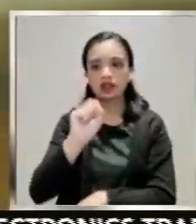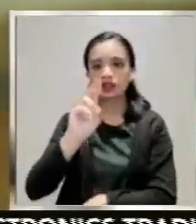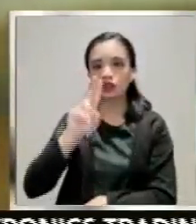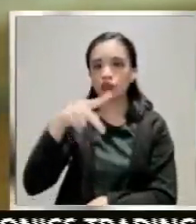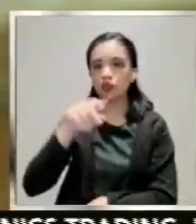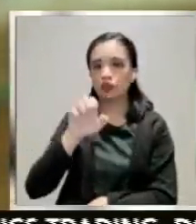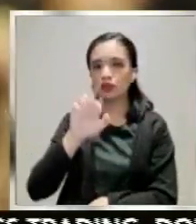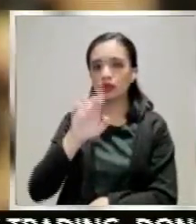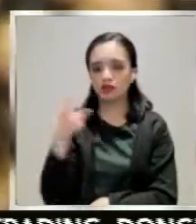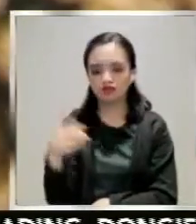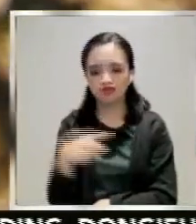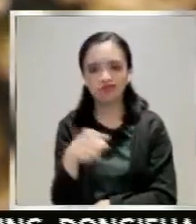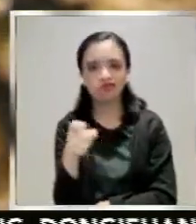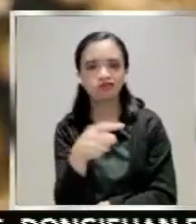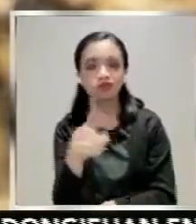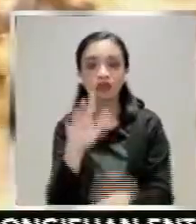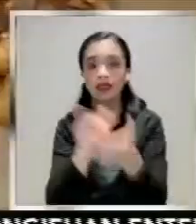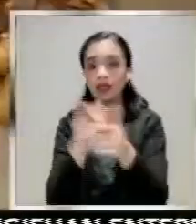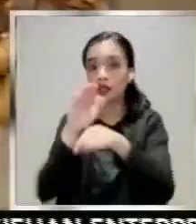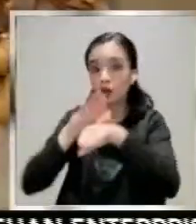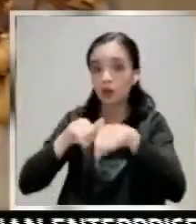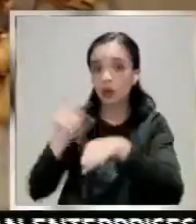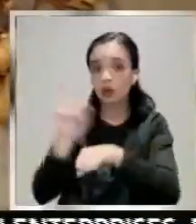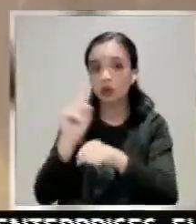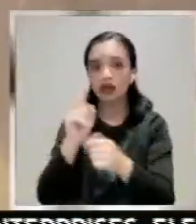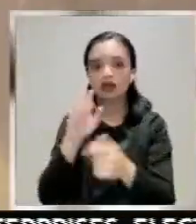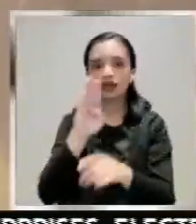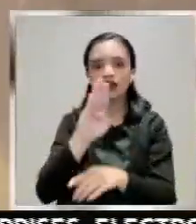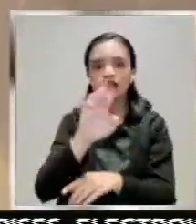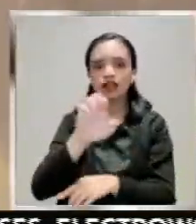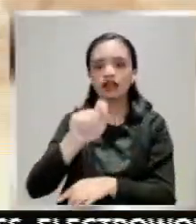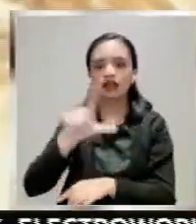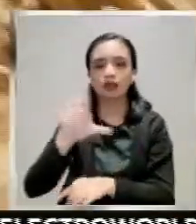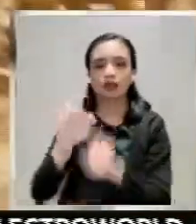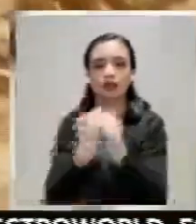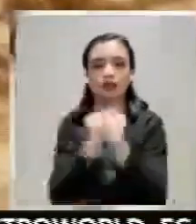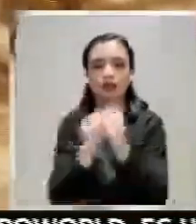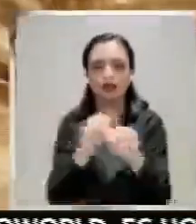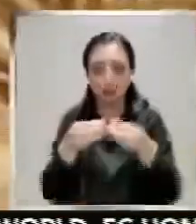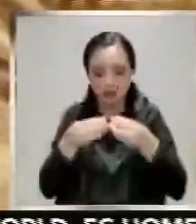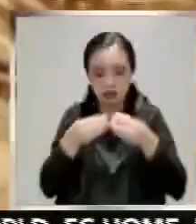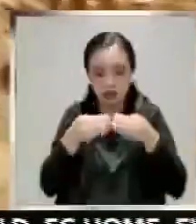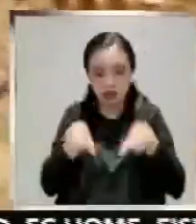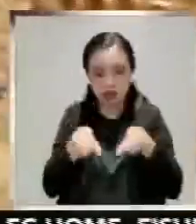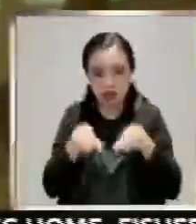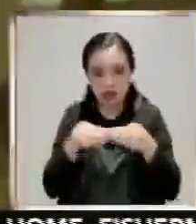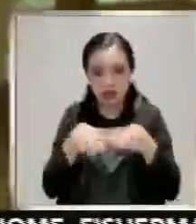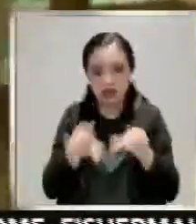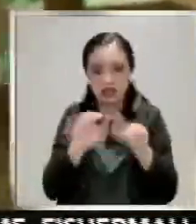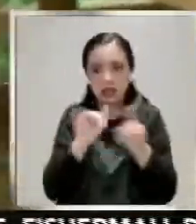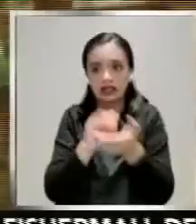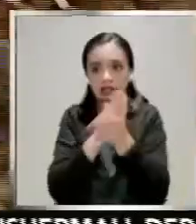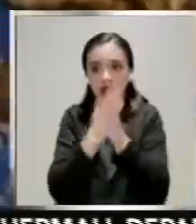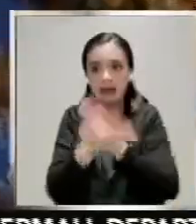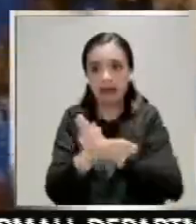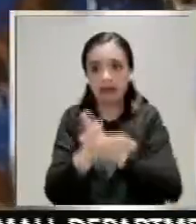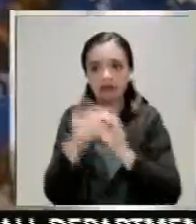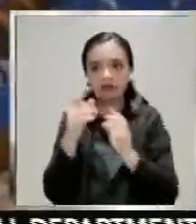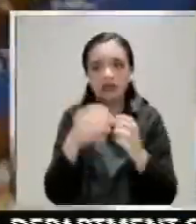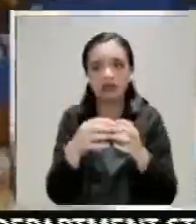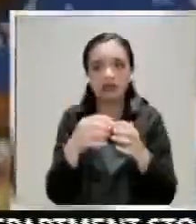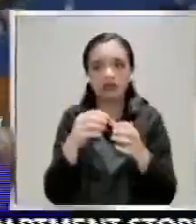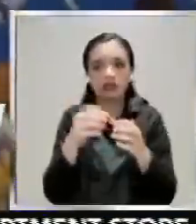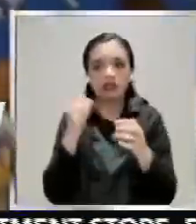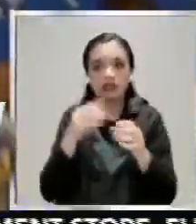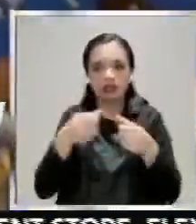tinatawag nating darkling beetle So yung itlog nitong darkling beetle ito yung nagiging super worm pag napisa Hwag